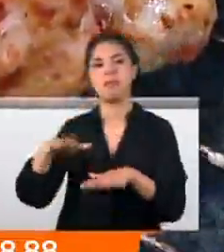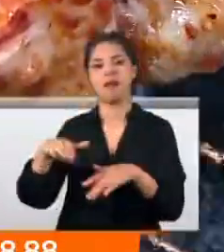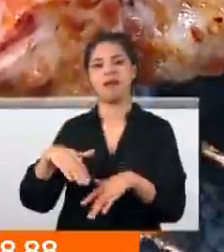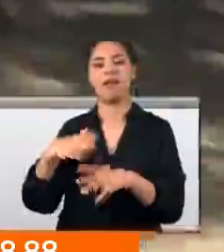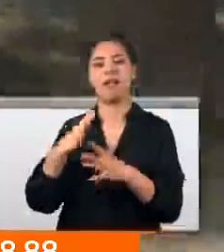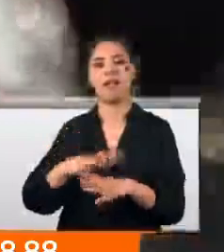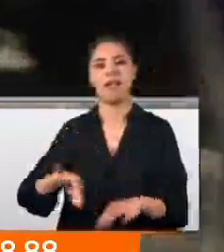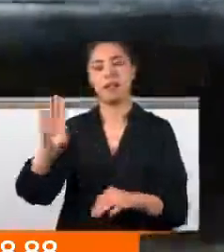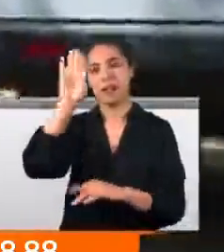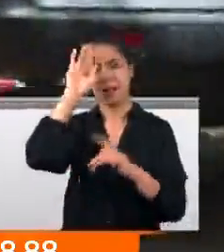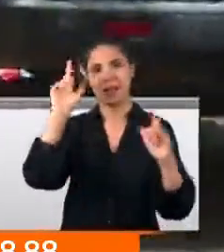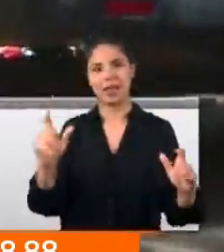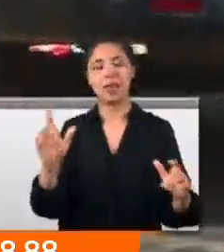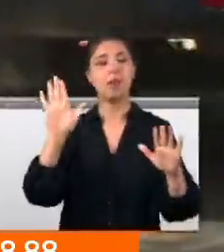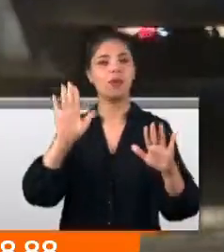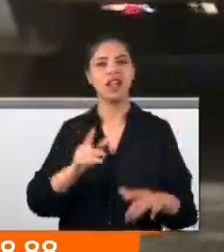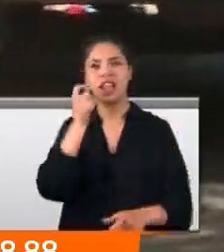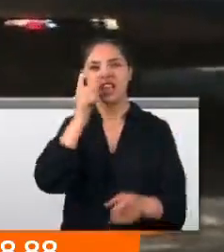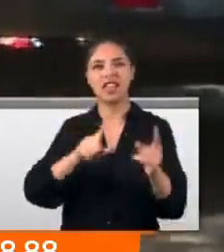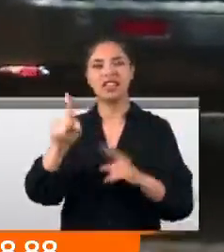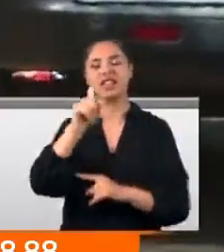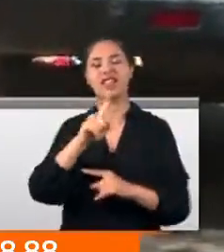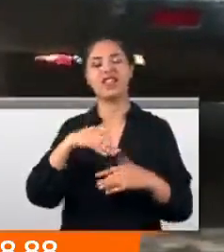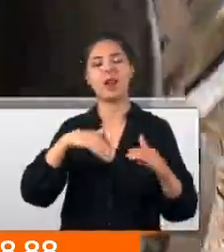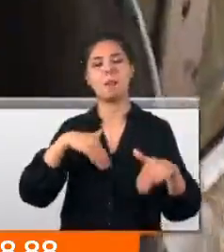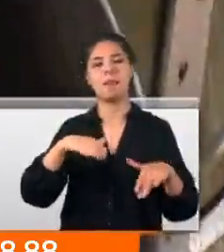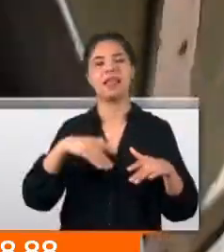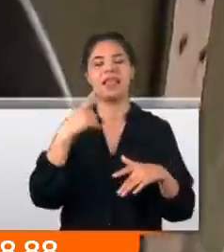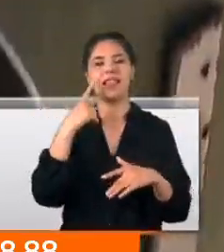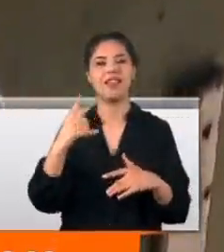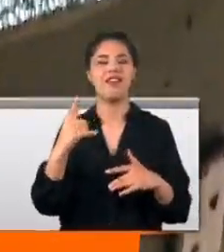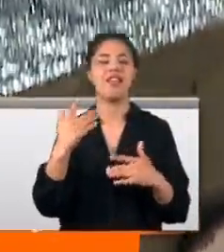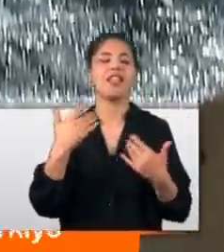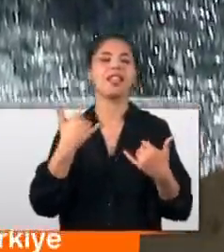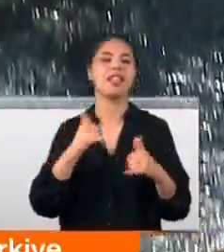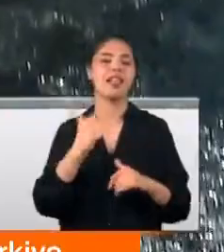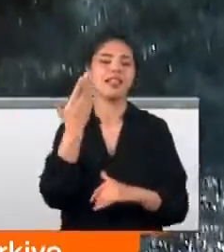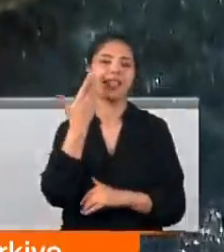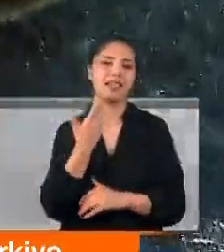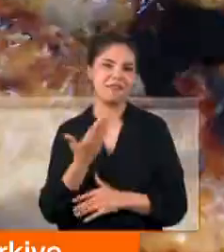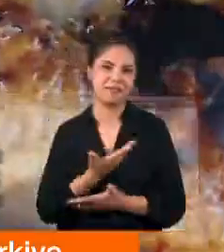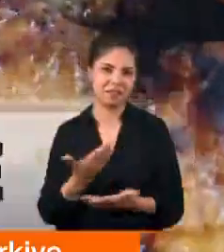atıldı. Mega kentte kalanlar tatilin tadını piknikte çıkardı.